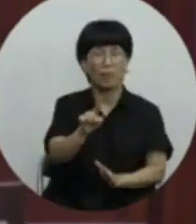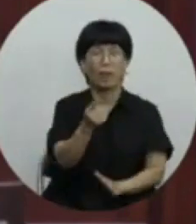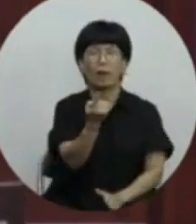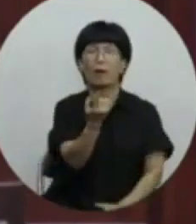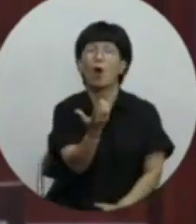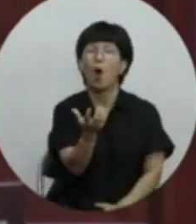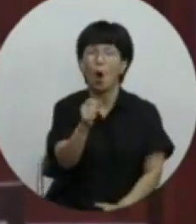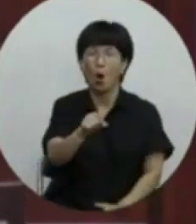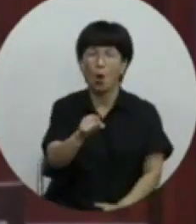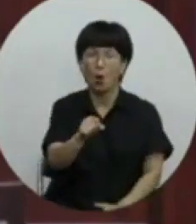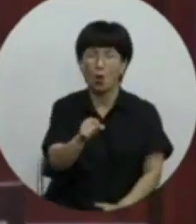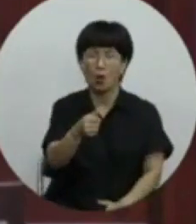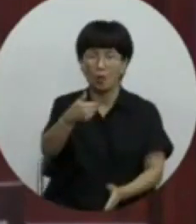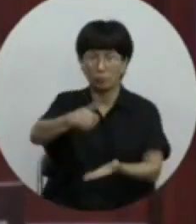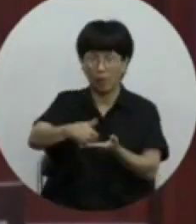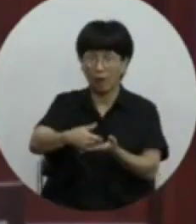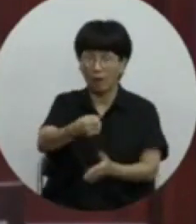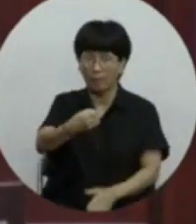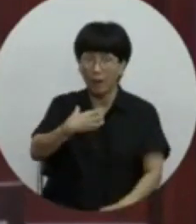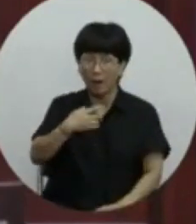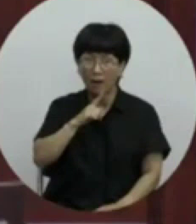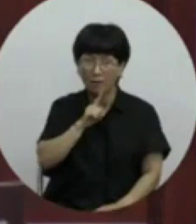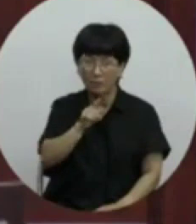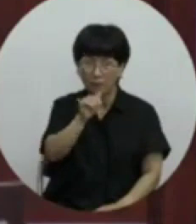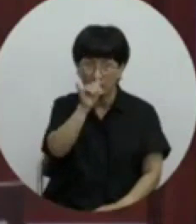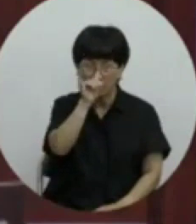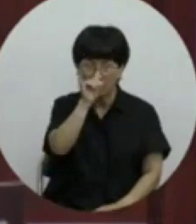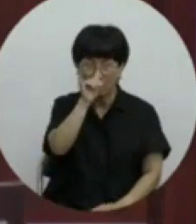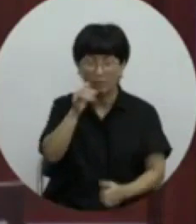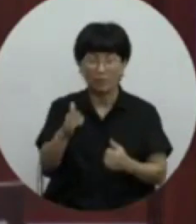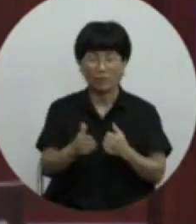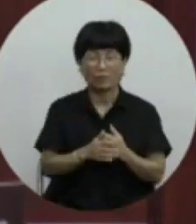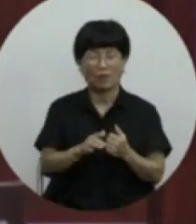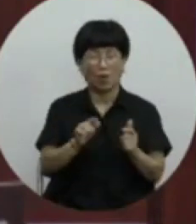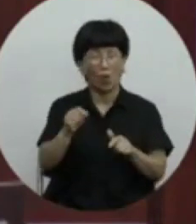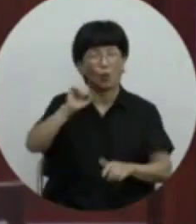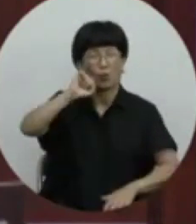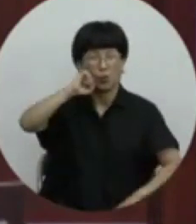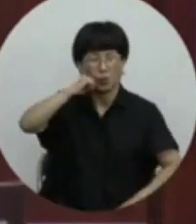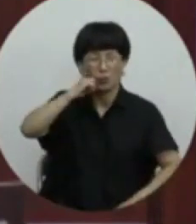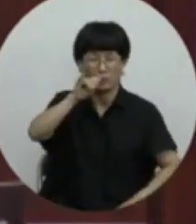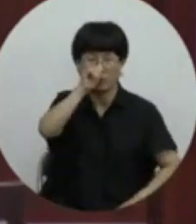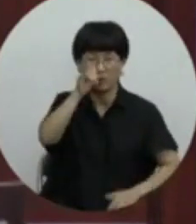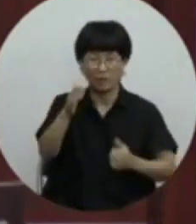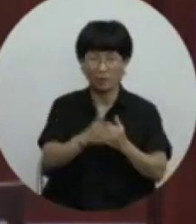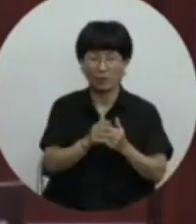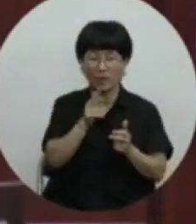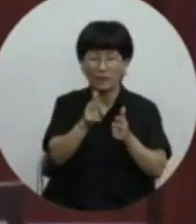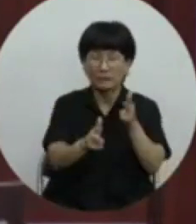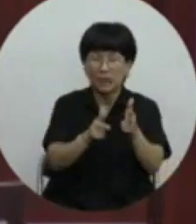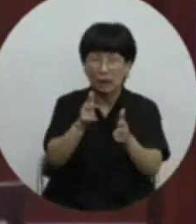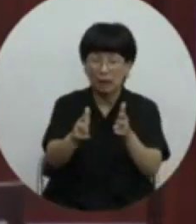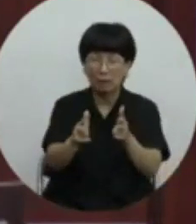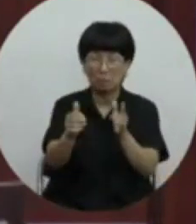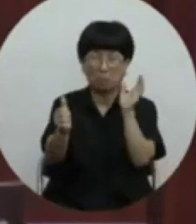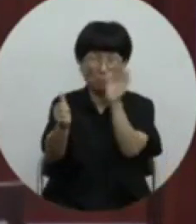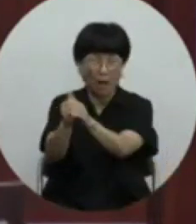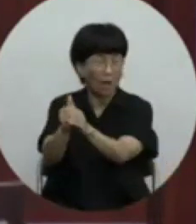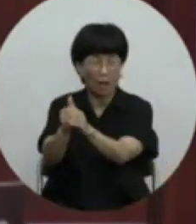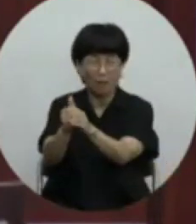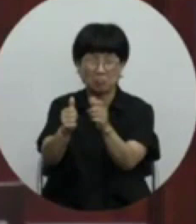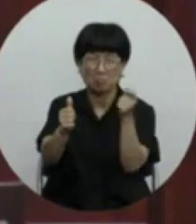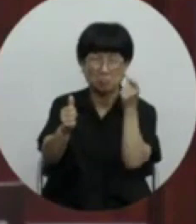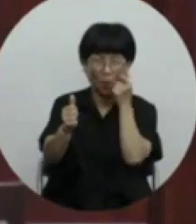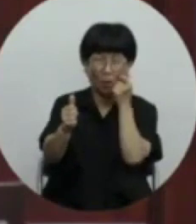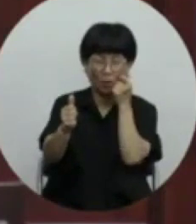이런 조건과 또 LH 자체에서 여러 가지 어려움을 이유로 사업을 자기들이 맡아서 하긴 어렵다는